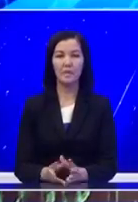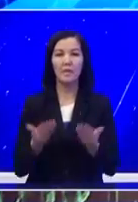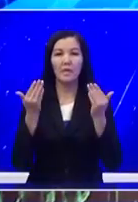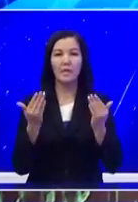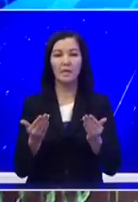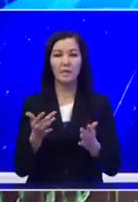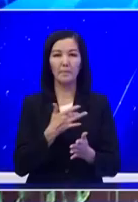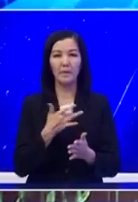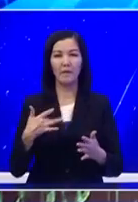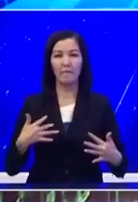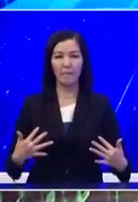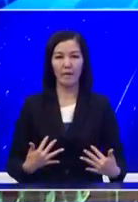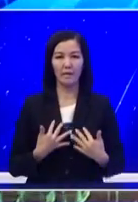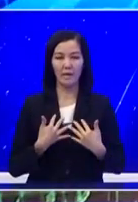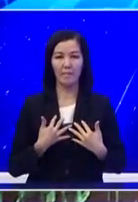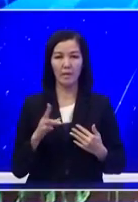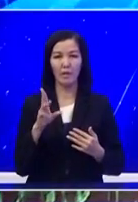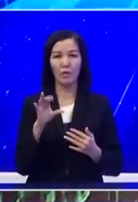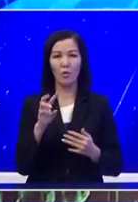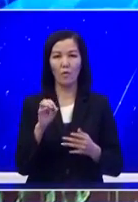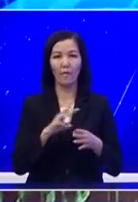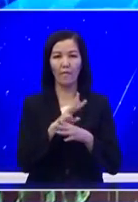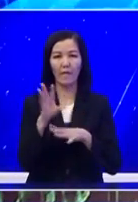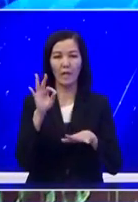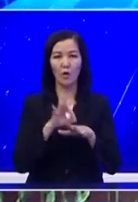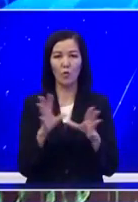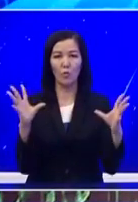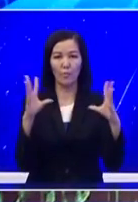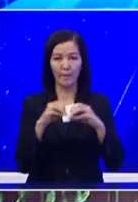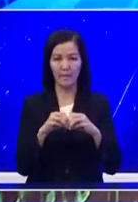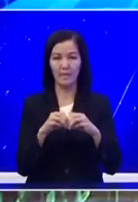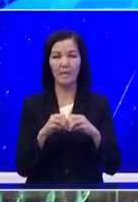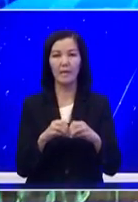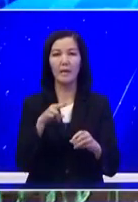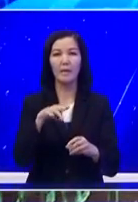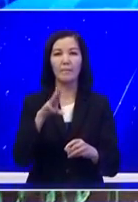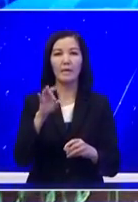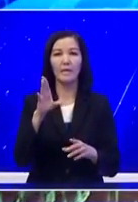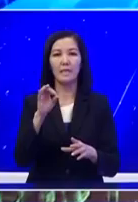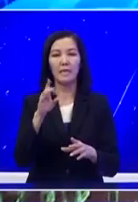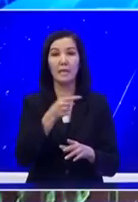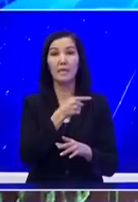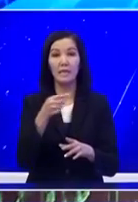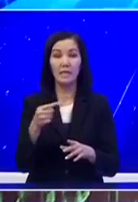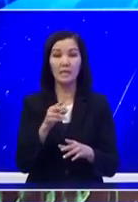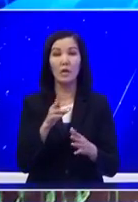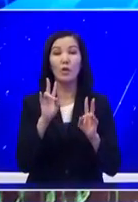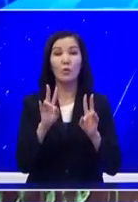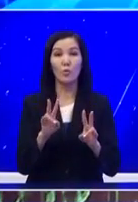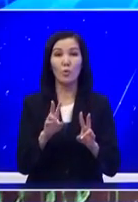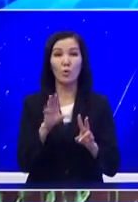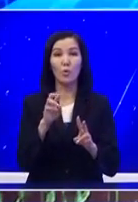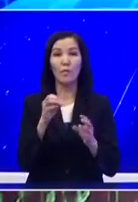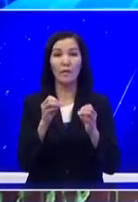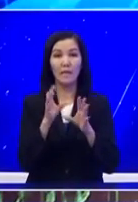Енді пневмония мен COVID статистикасы біріктіріледі. Науқастың ПТР тесті теріс нәтижелі, бірақ COVID-19 клиникалық